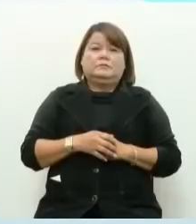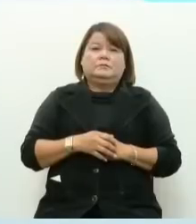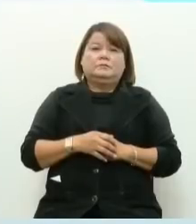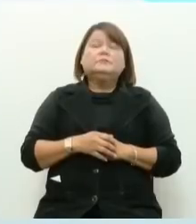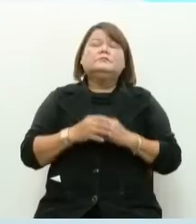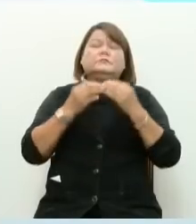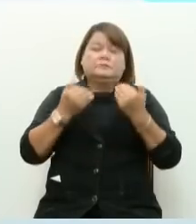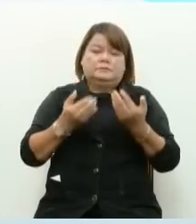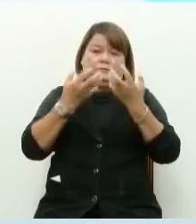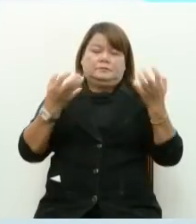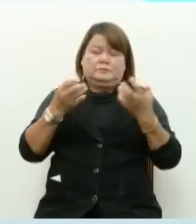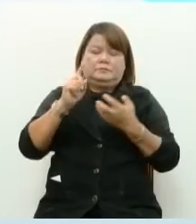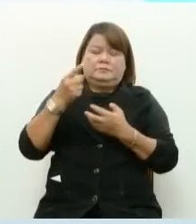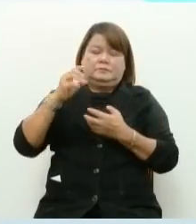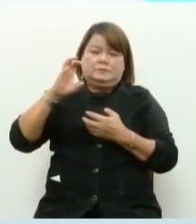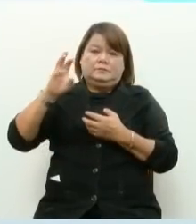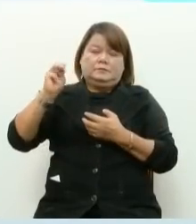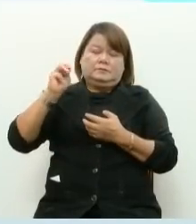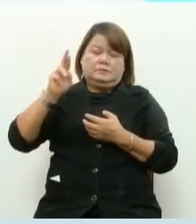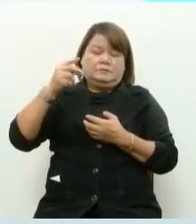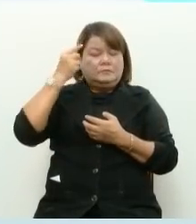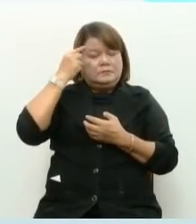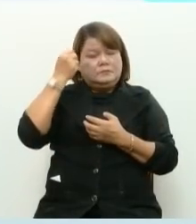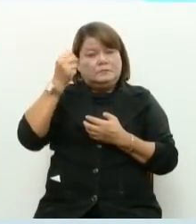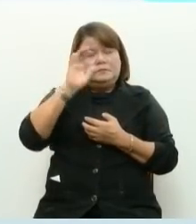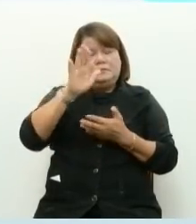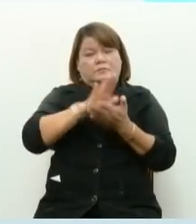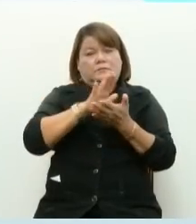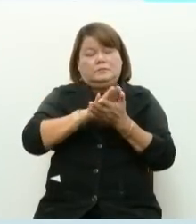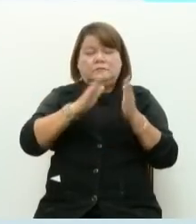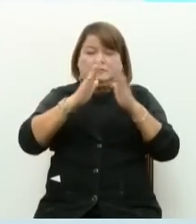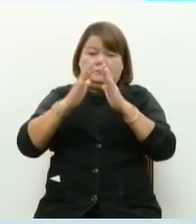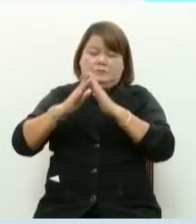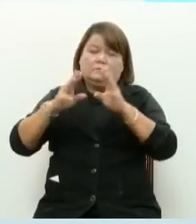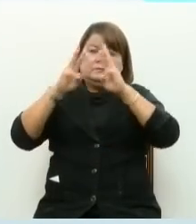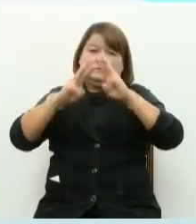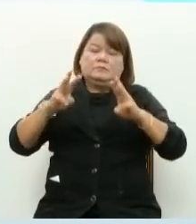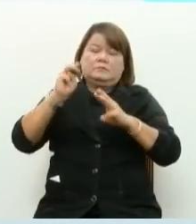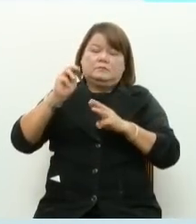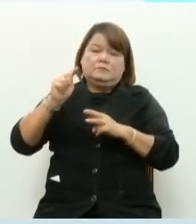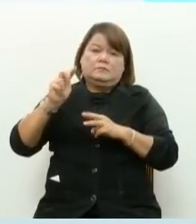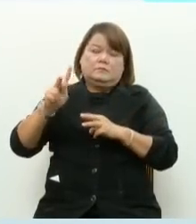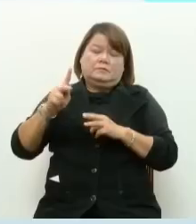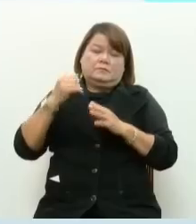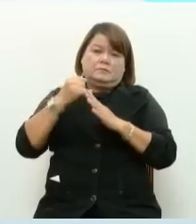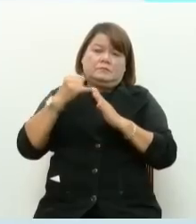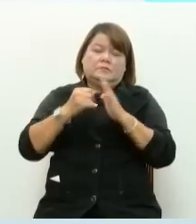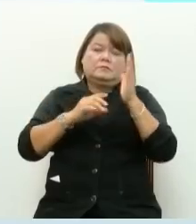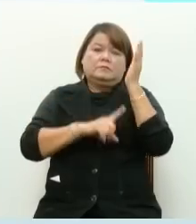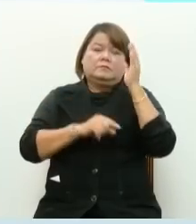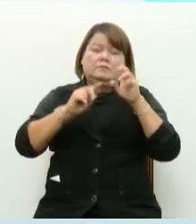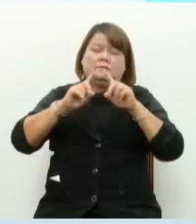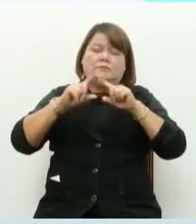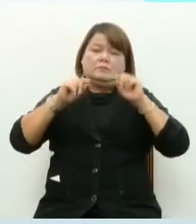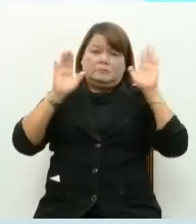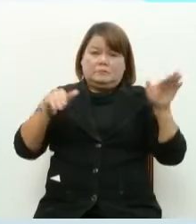นั่นคือนวัตกรรม CMR คิดดีนะคะของโรงเรียนชุมชนวัดมาติกาจังหวัดชัยนาทนั่นเองนะคะกับอีกหนึ่งเรื่องราวที่นำมาฝ